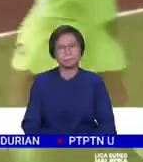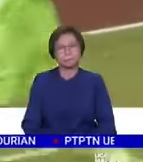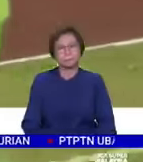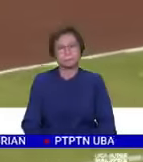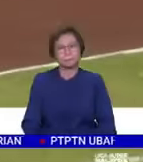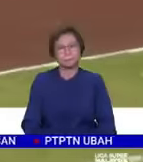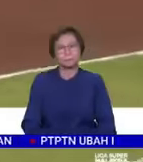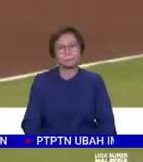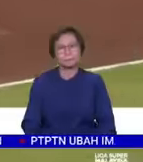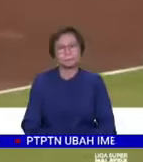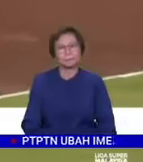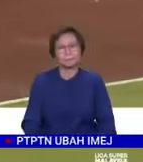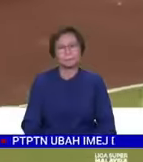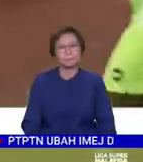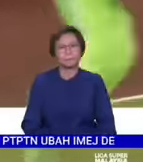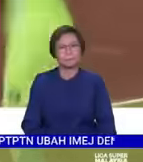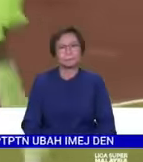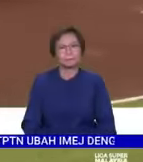hai hai